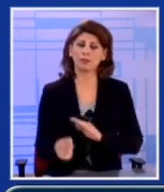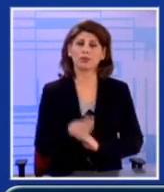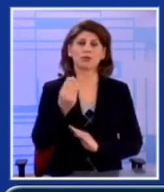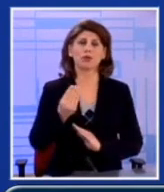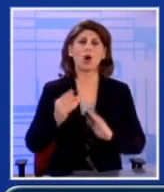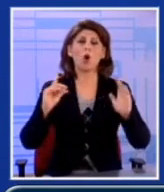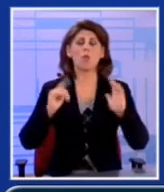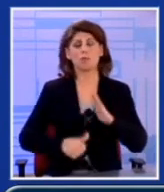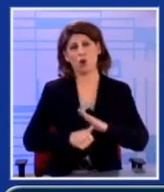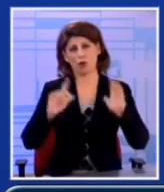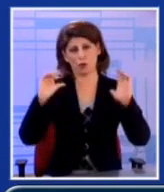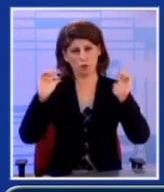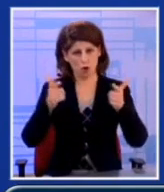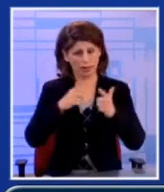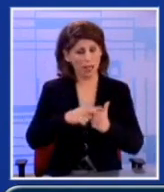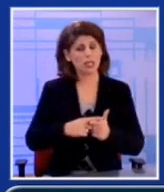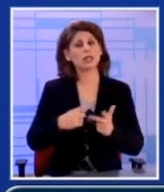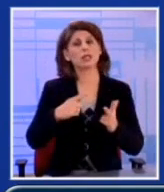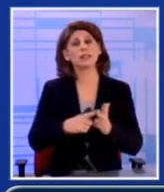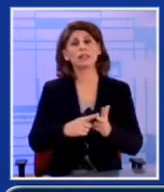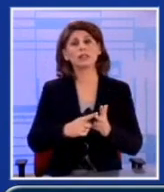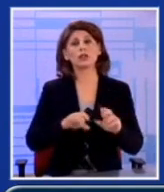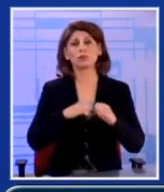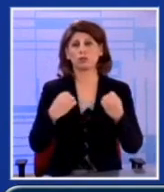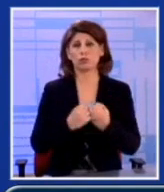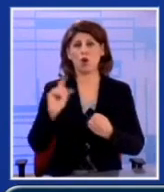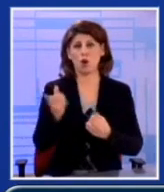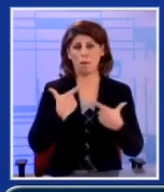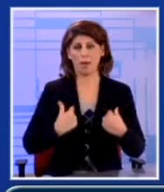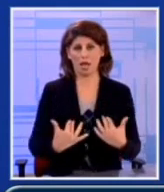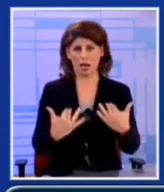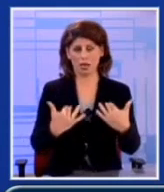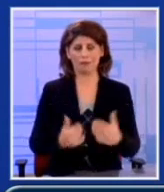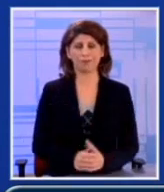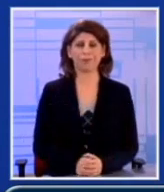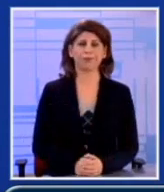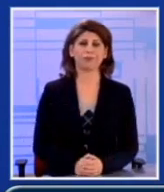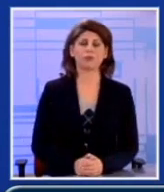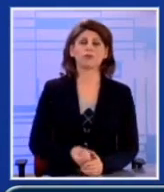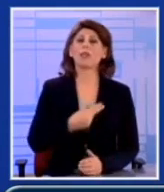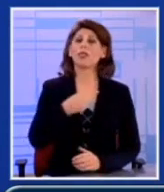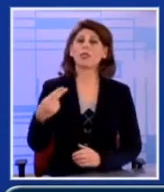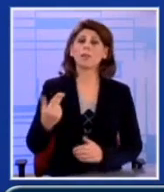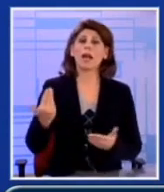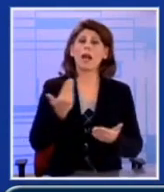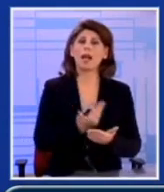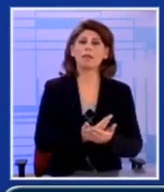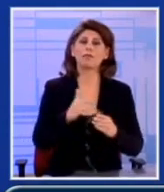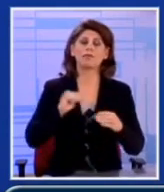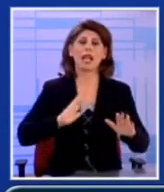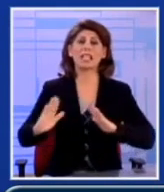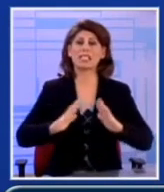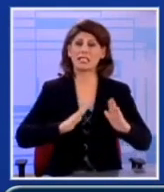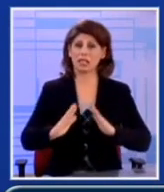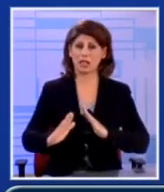της Δημοκρατίας και μία συνεδρίαση της Ολομέλειας για το αίτημα άρσης